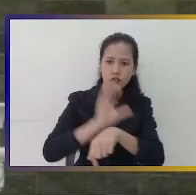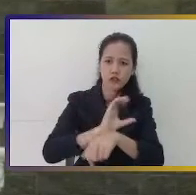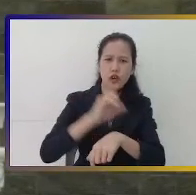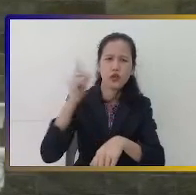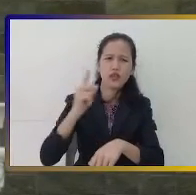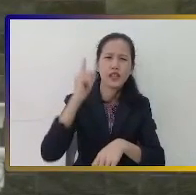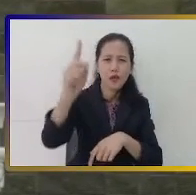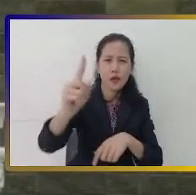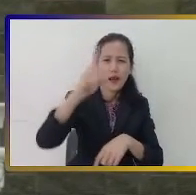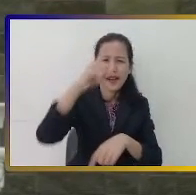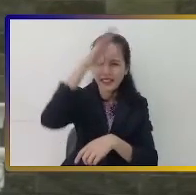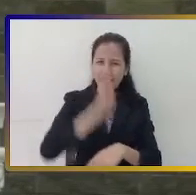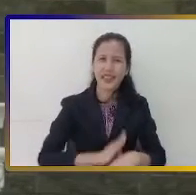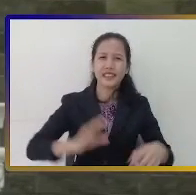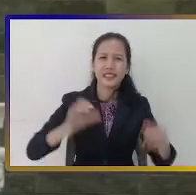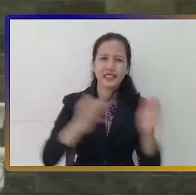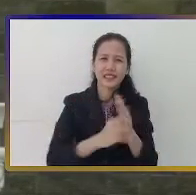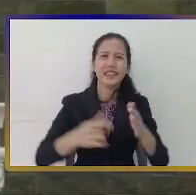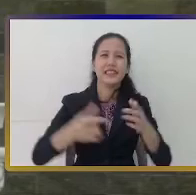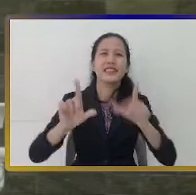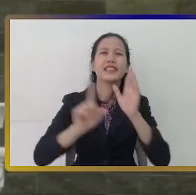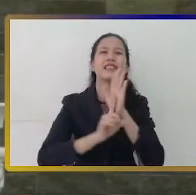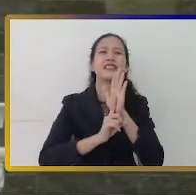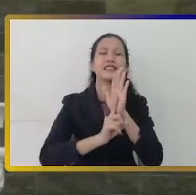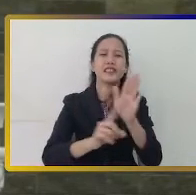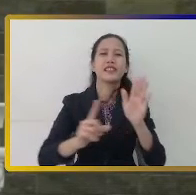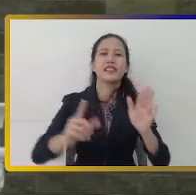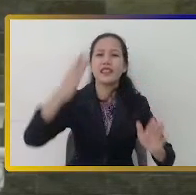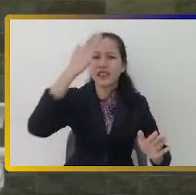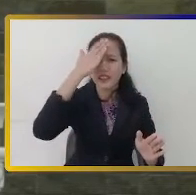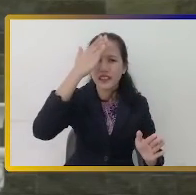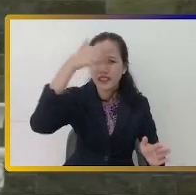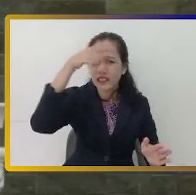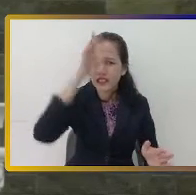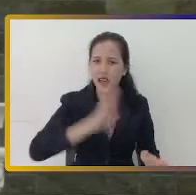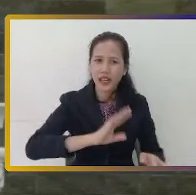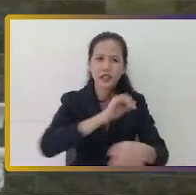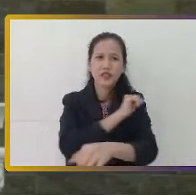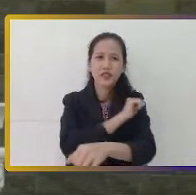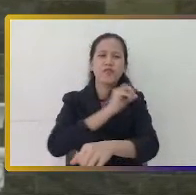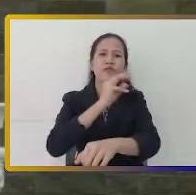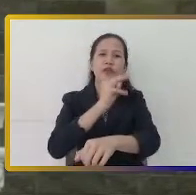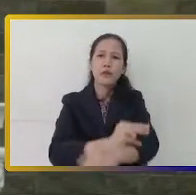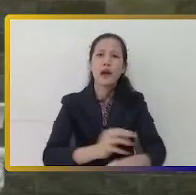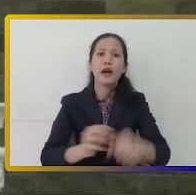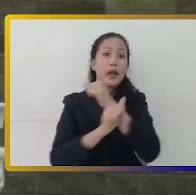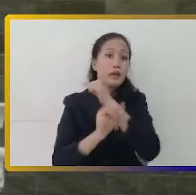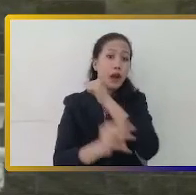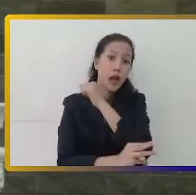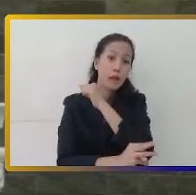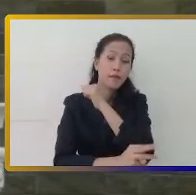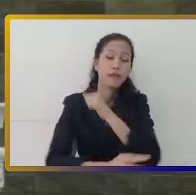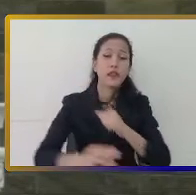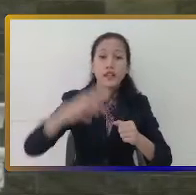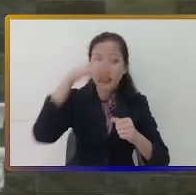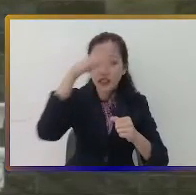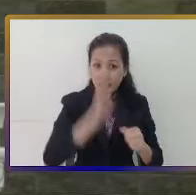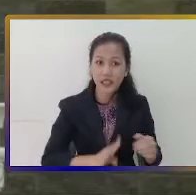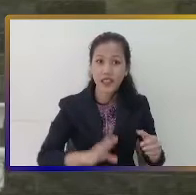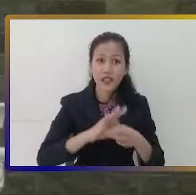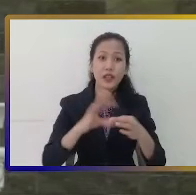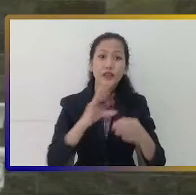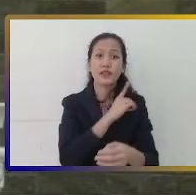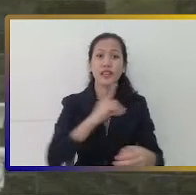pinapakilala ng Diyos na simbahan po ito. Walang iba kundi yung Diyos ni Abraham, yung Diyos ni Isaac, yung Diyos ni Jacob, yung Diyos ni